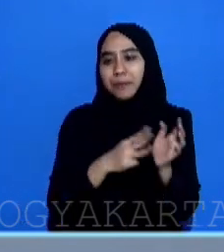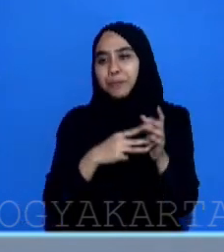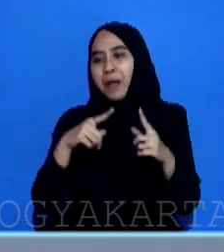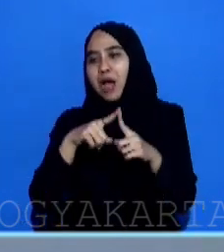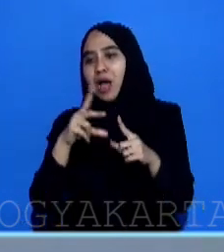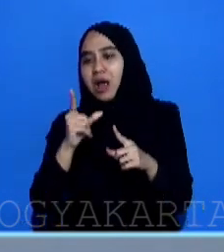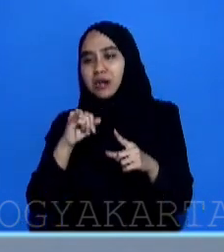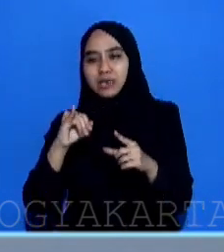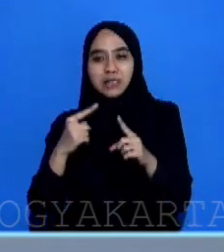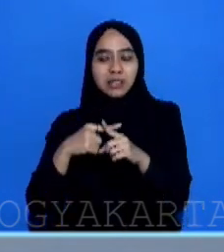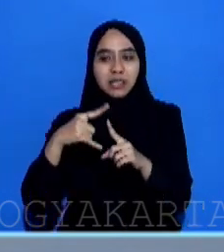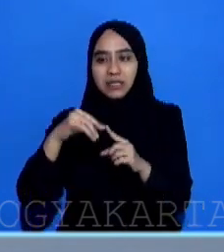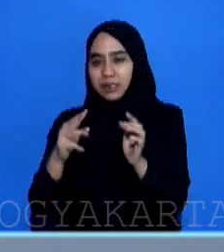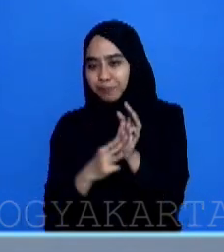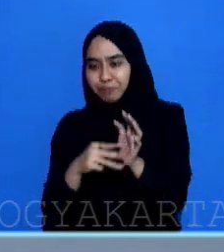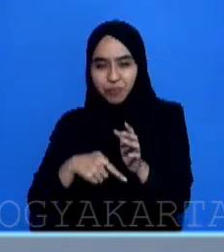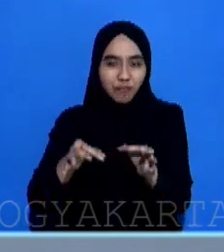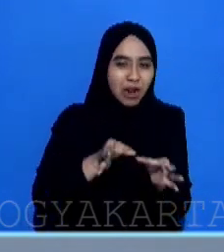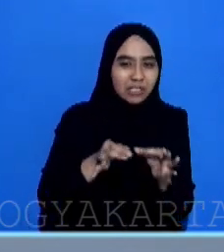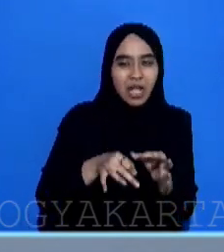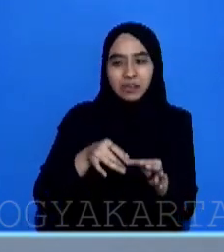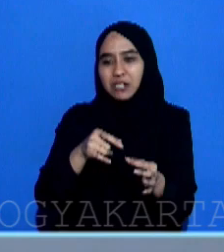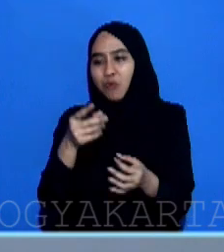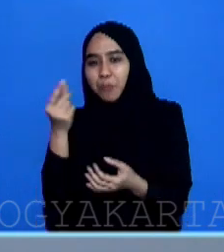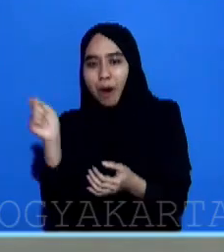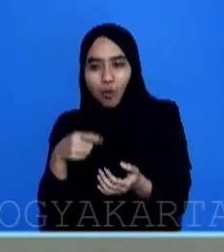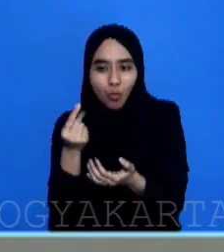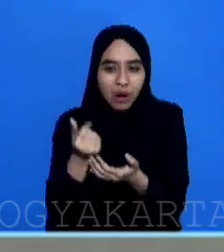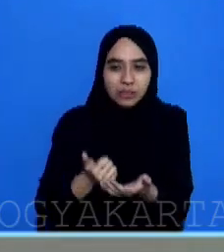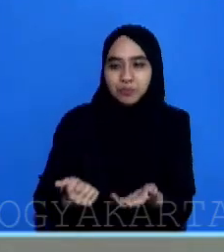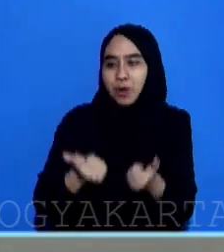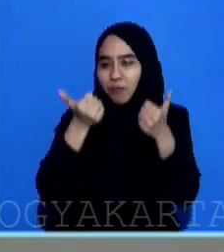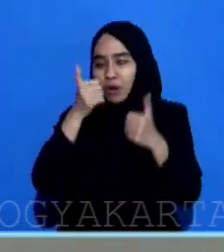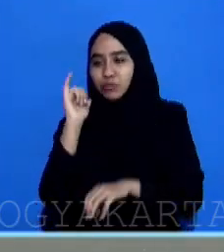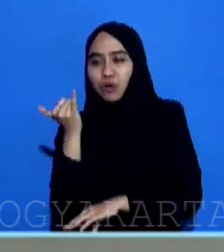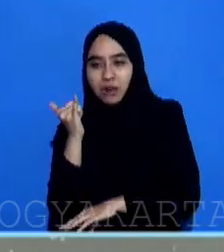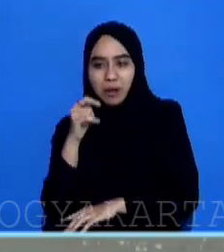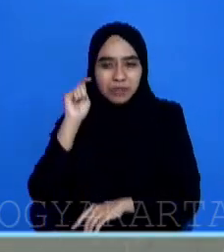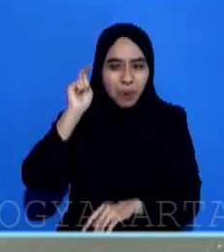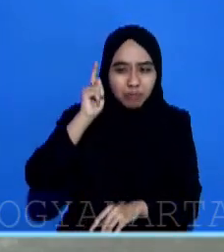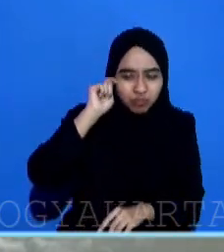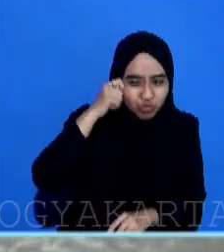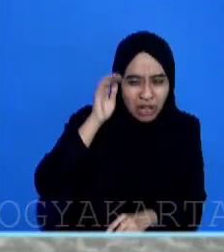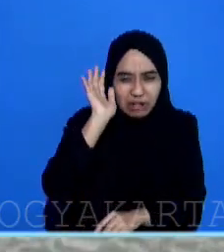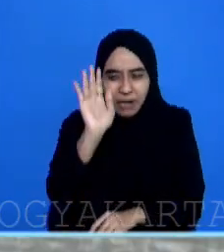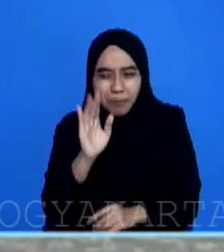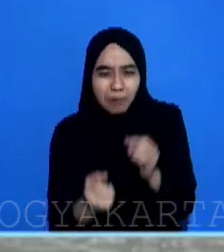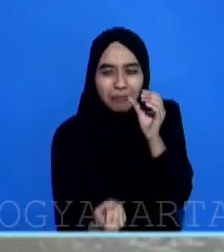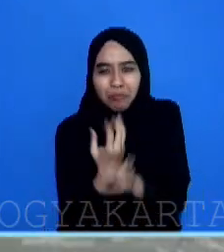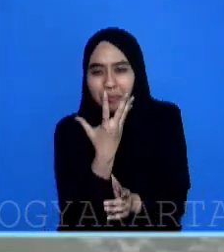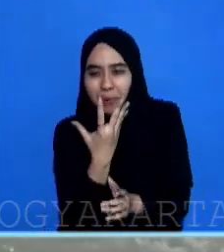tersebut difasilitasi melalui dana keistimewaan Daerah Istimewa Yogyakarta mengingat nantinya akan ada pengembangan maupun pembangunan